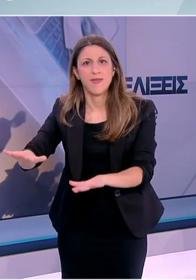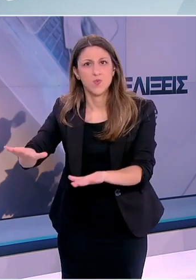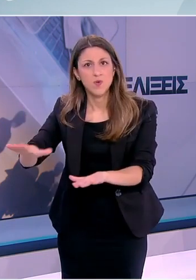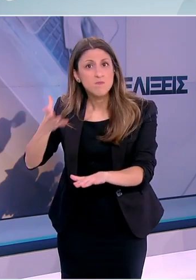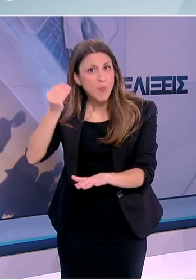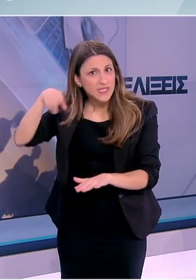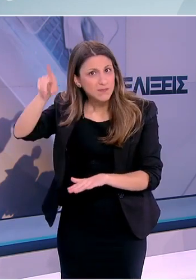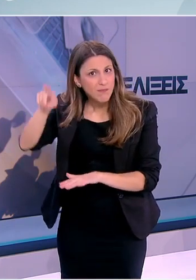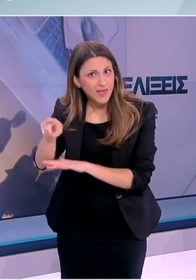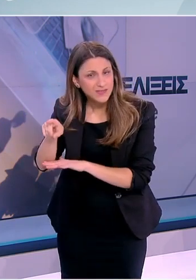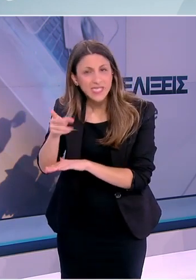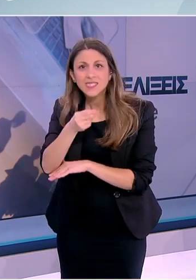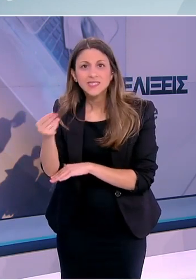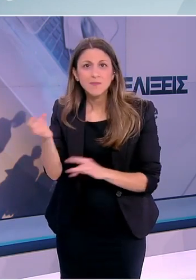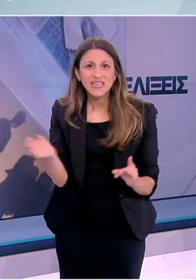γρήγορα να σου καταναλώσει